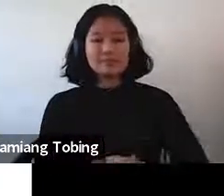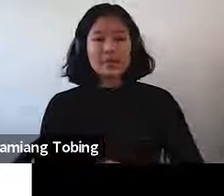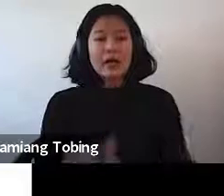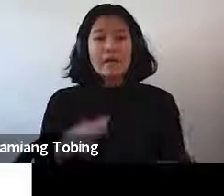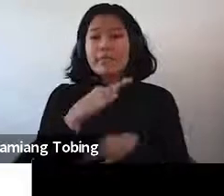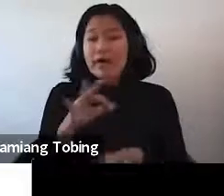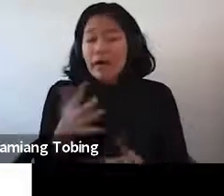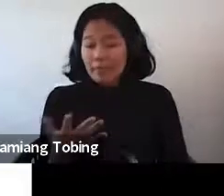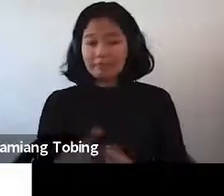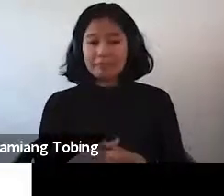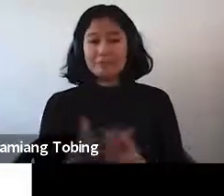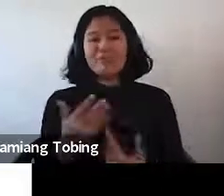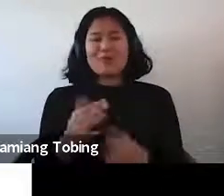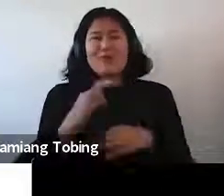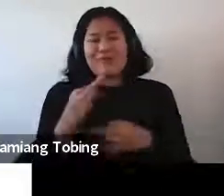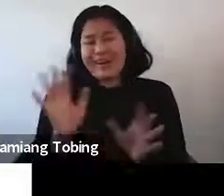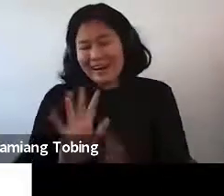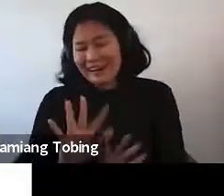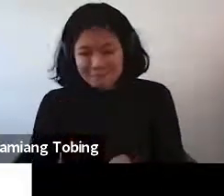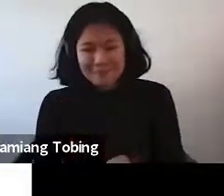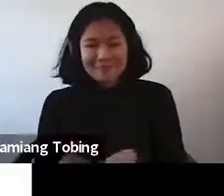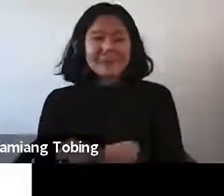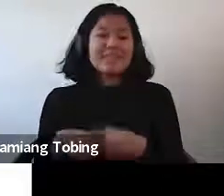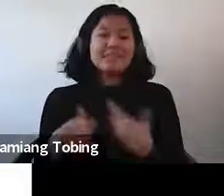atau mungkin tidak menarik ya,